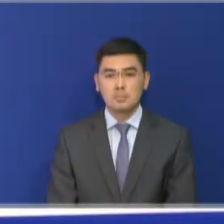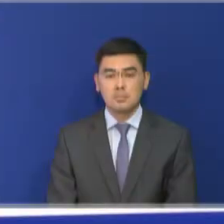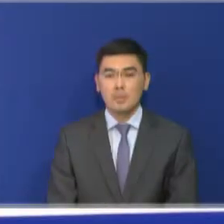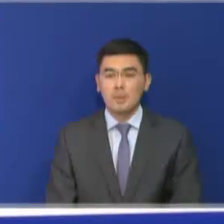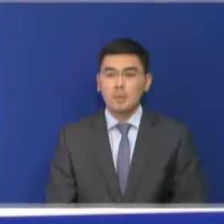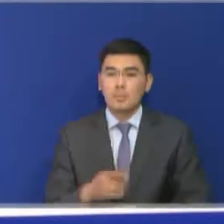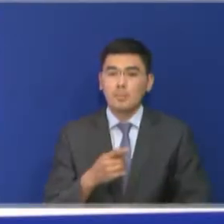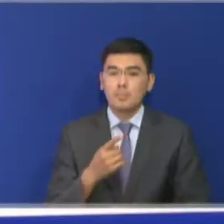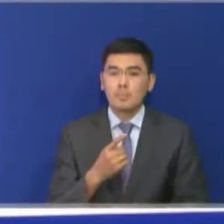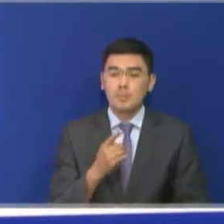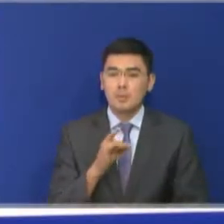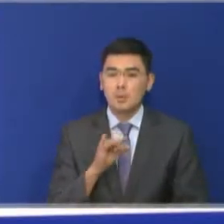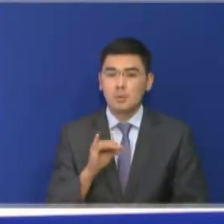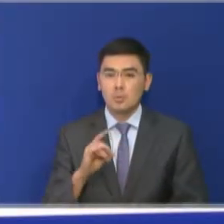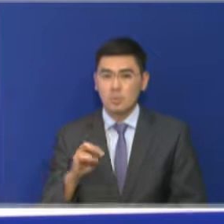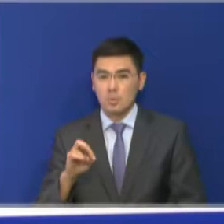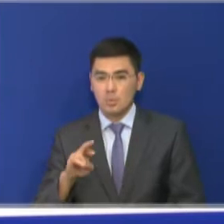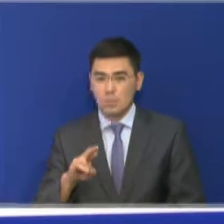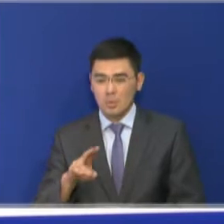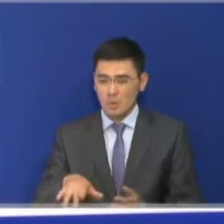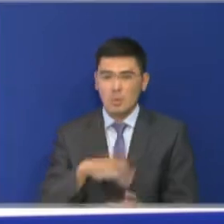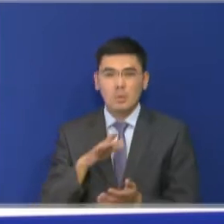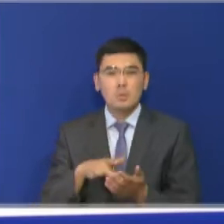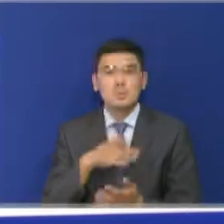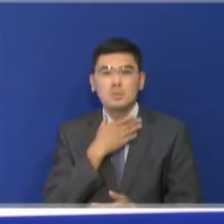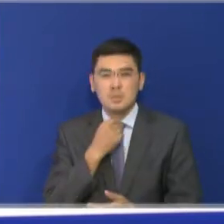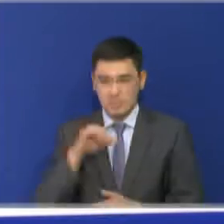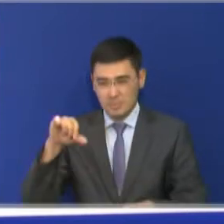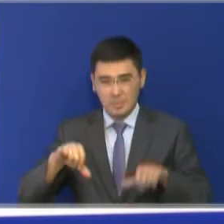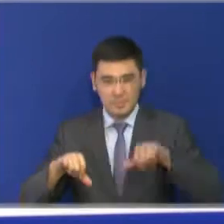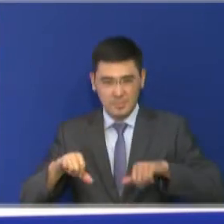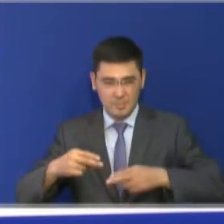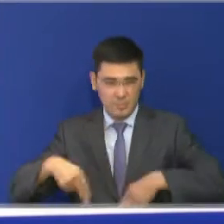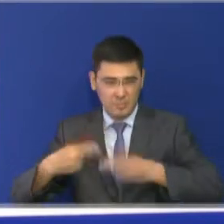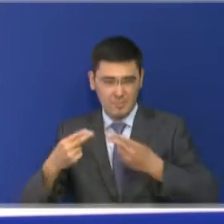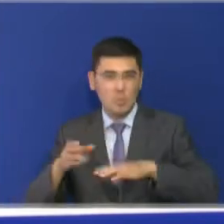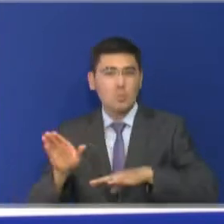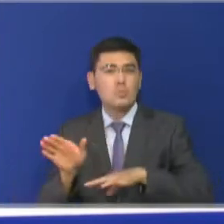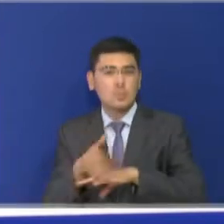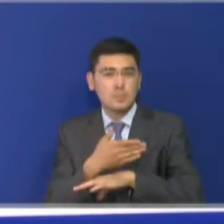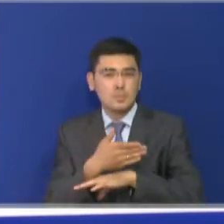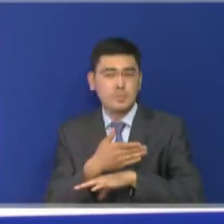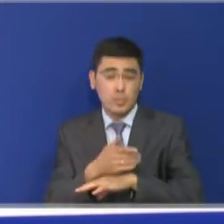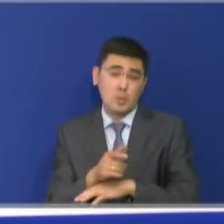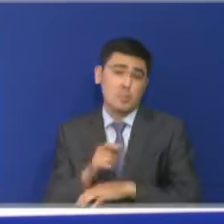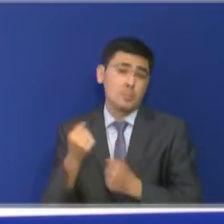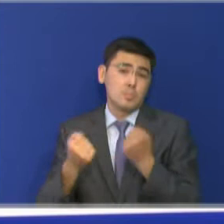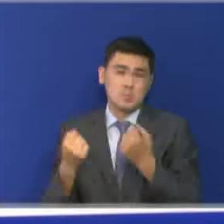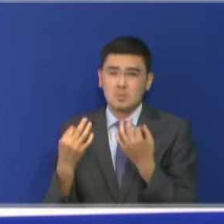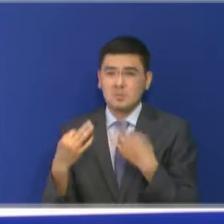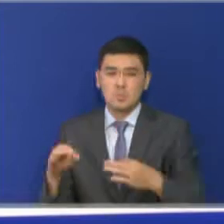Бірінші маусымда ел бойынша соның ішінде Семей қаласындағы бақылау өткізу бекеттері алынды. Автокөліктердің қозғалысына тосқауыл